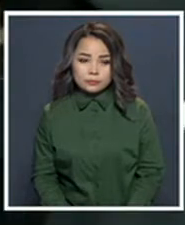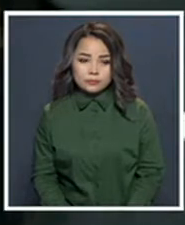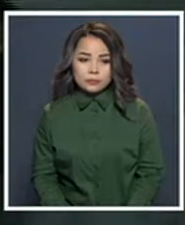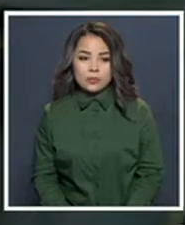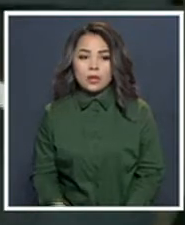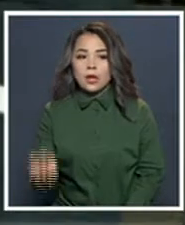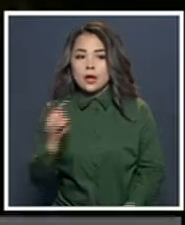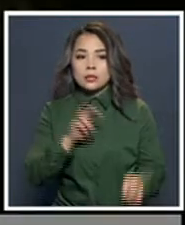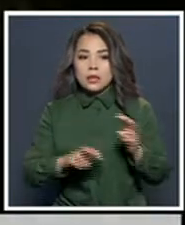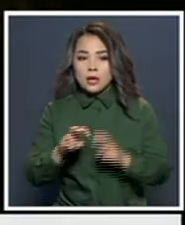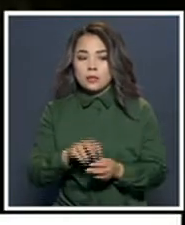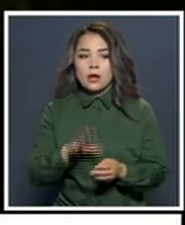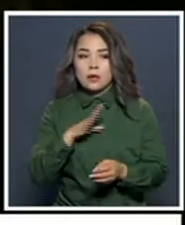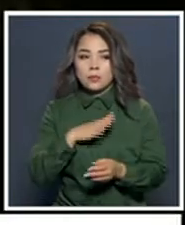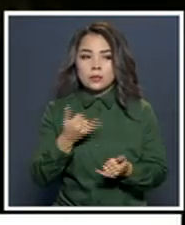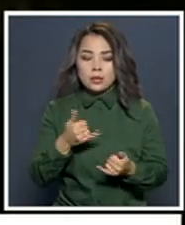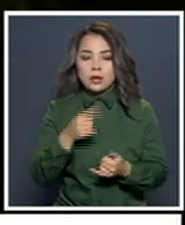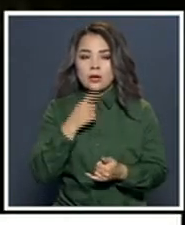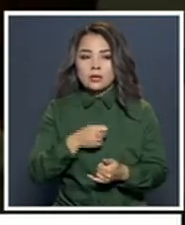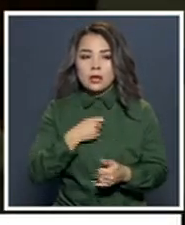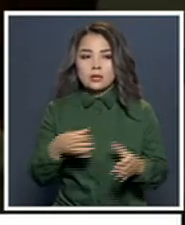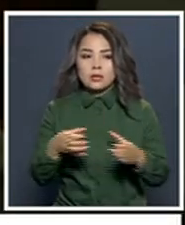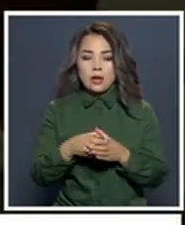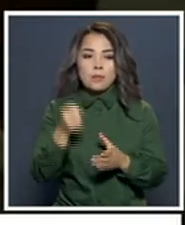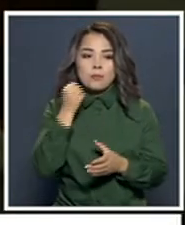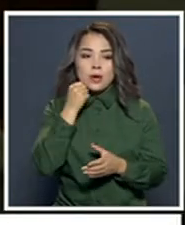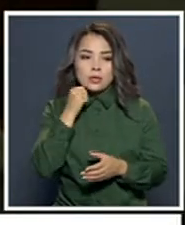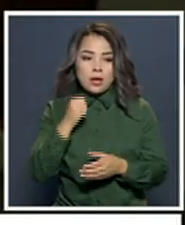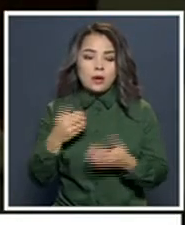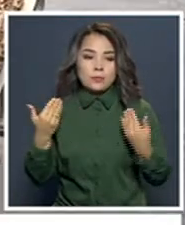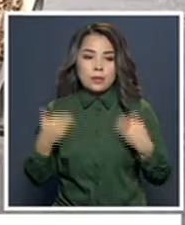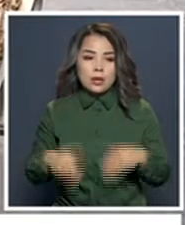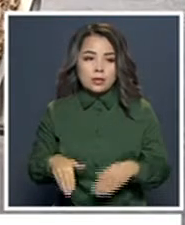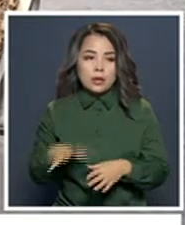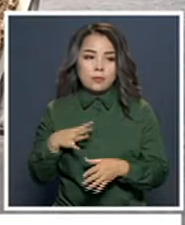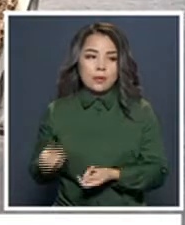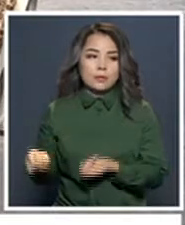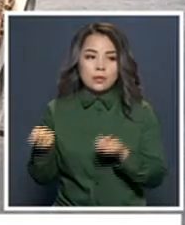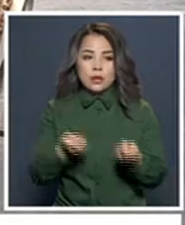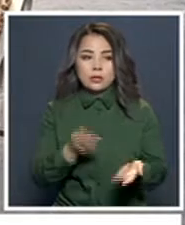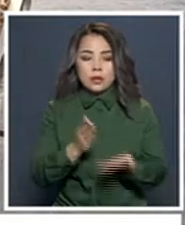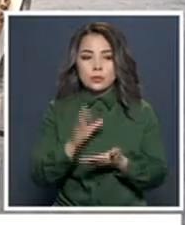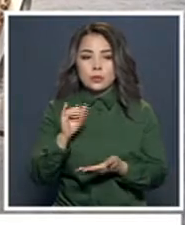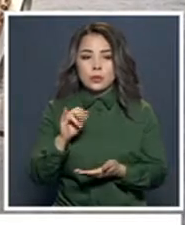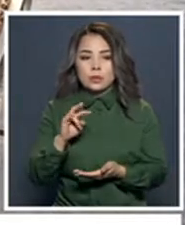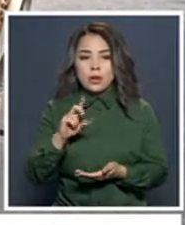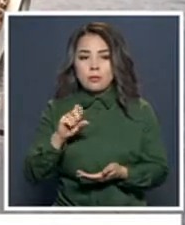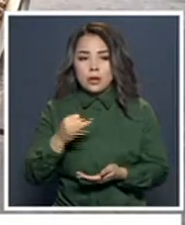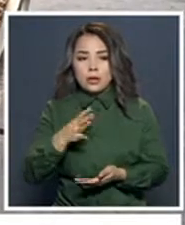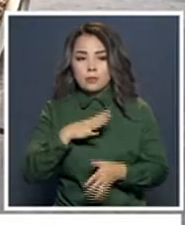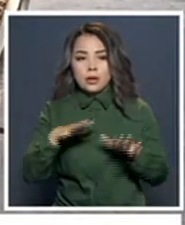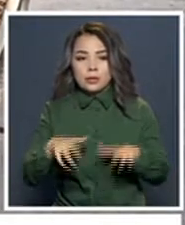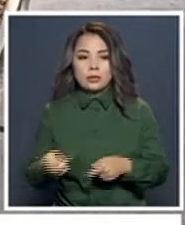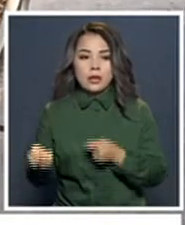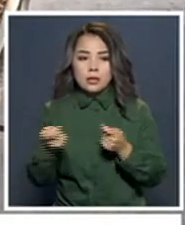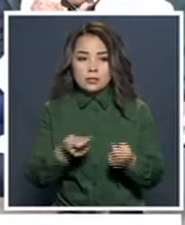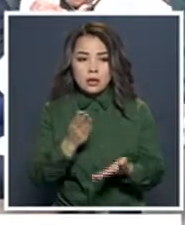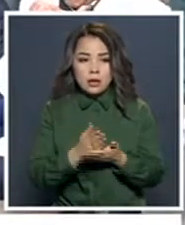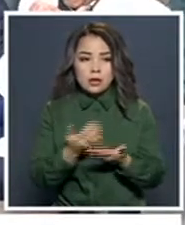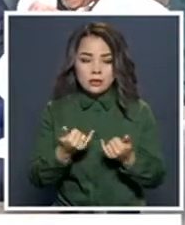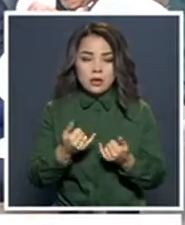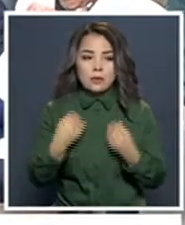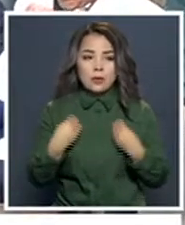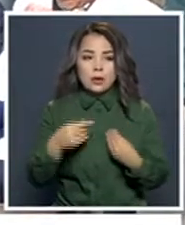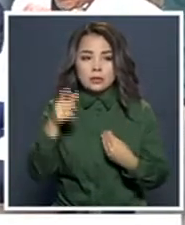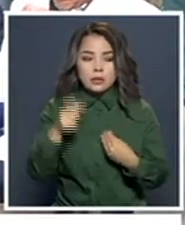Іздеушілер отрядының өкілдері батырдың сүйегін өздері Мәскеуден ұшақпен алып келді. Мәйітті бірден Сүйінбай Мазыбаевтың туған ауылы Сүмбеге жеткізді. Елді мекенде батыр